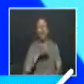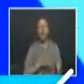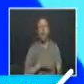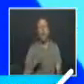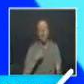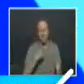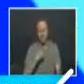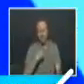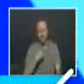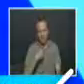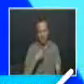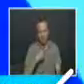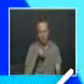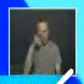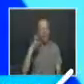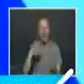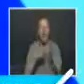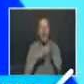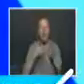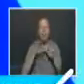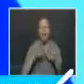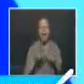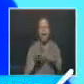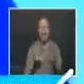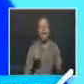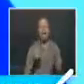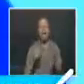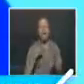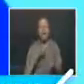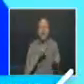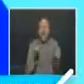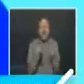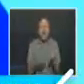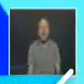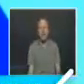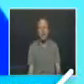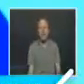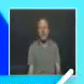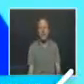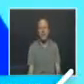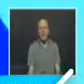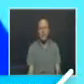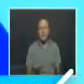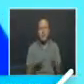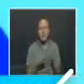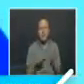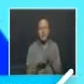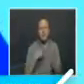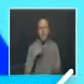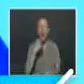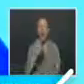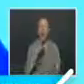מסתכל. ואני, את יודעת למה אני ככה? כי אני לא מפחד. כי אני דובר